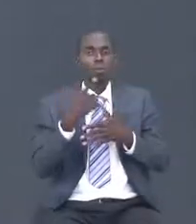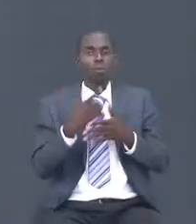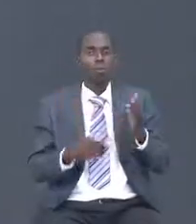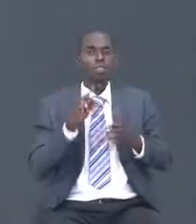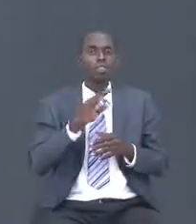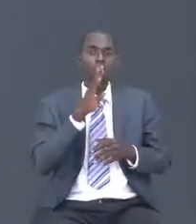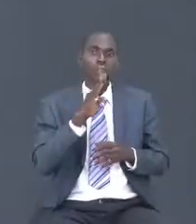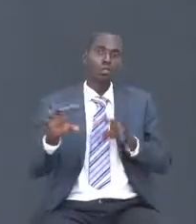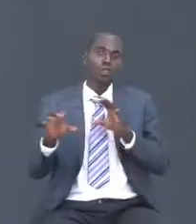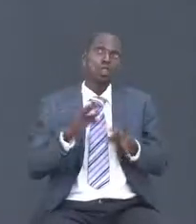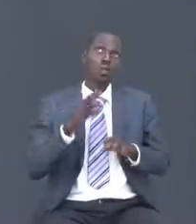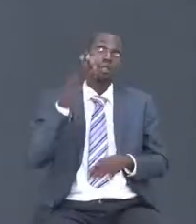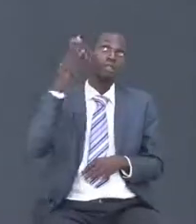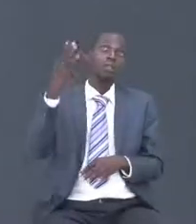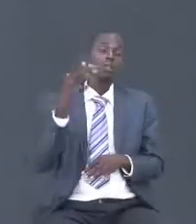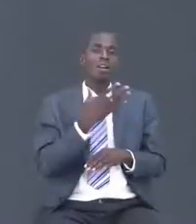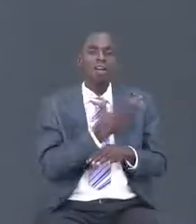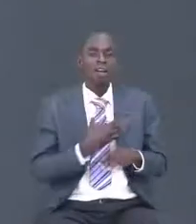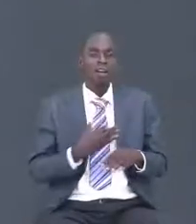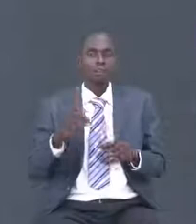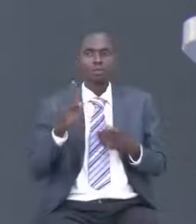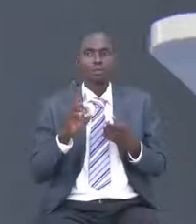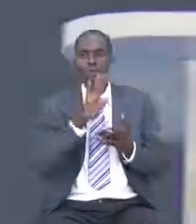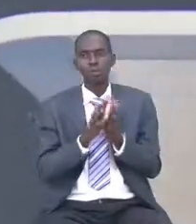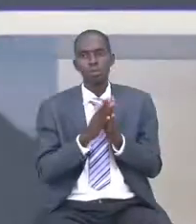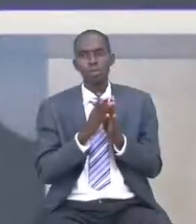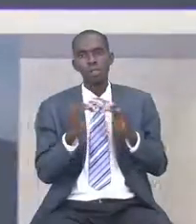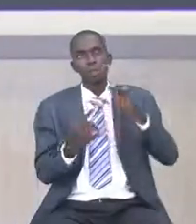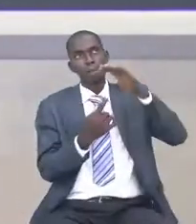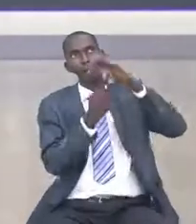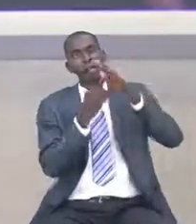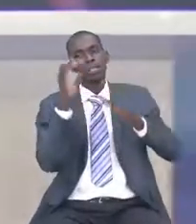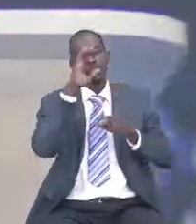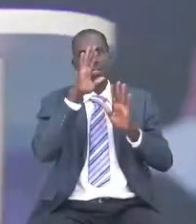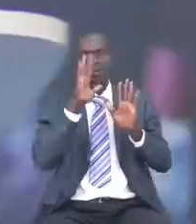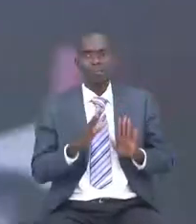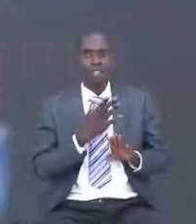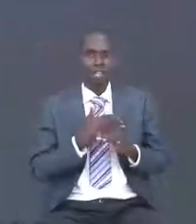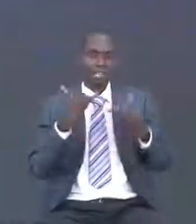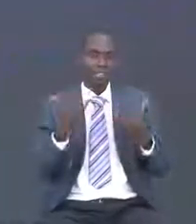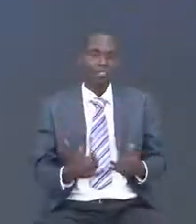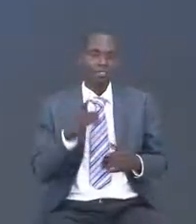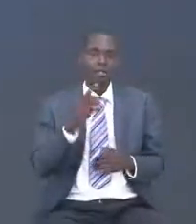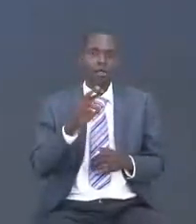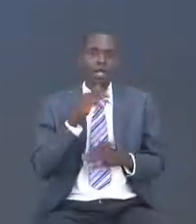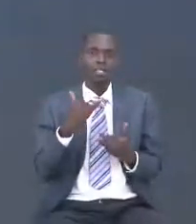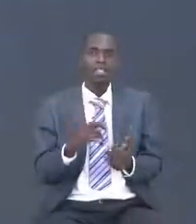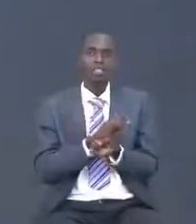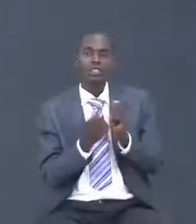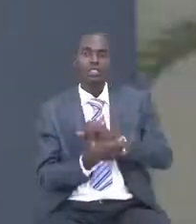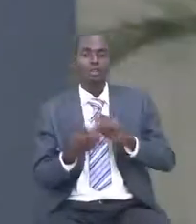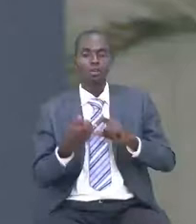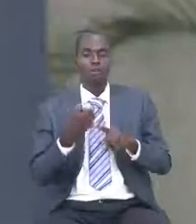le standard de ce qui était fait là-bas. Et tu cherches le sommet, tu vises le sommet.